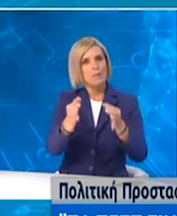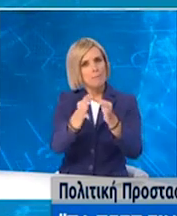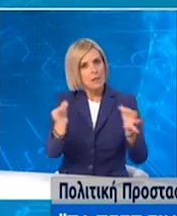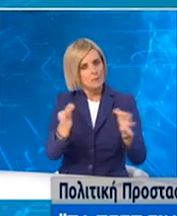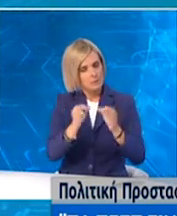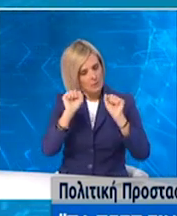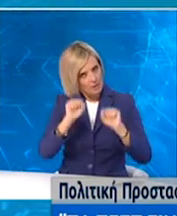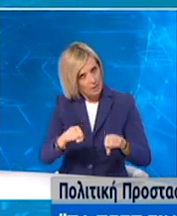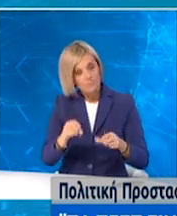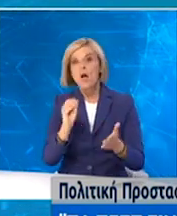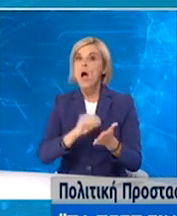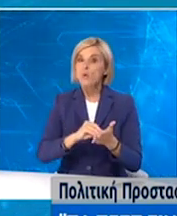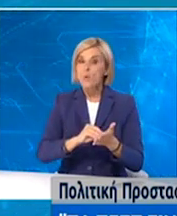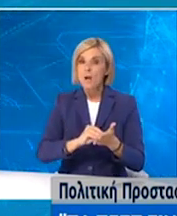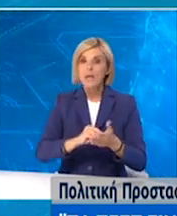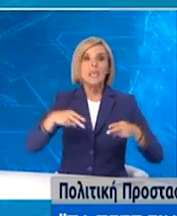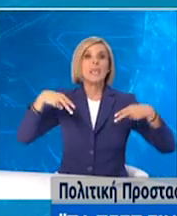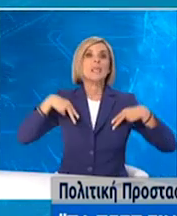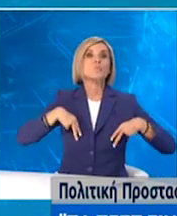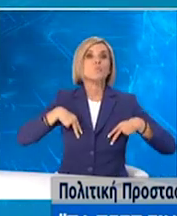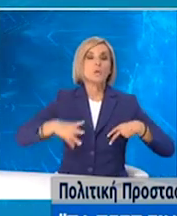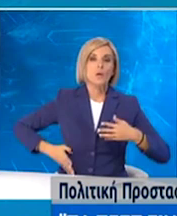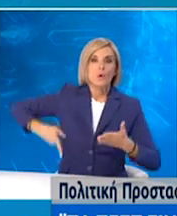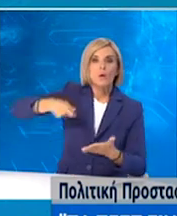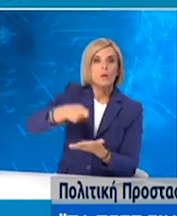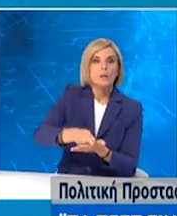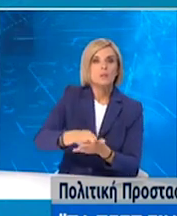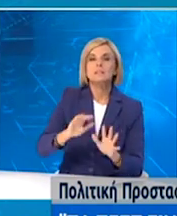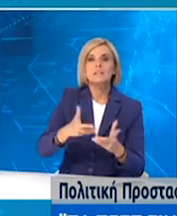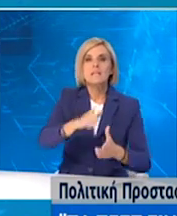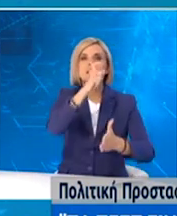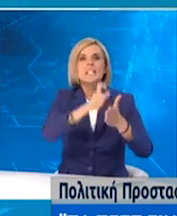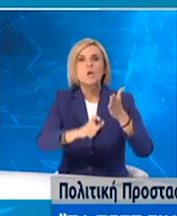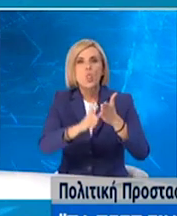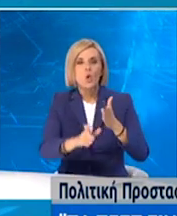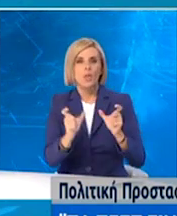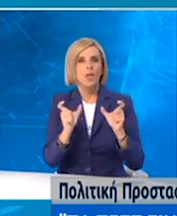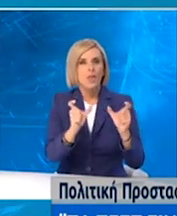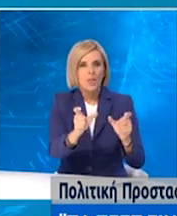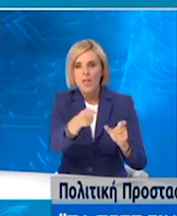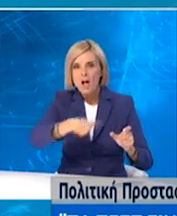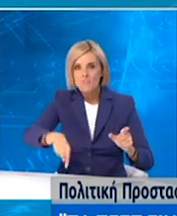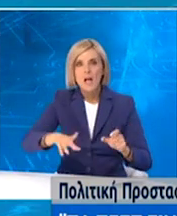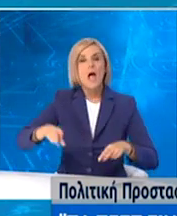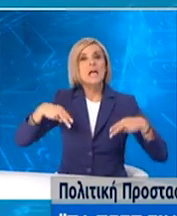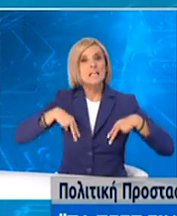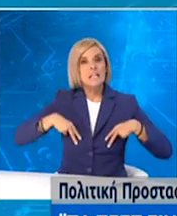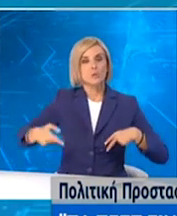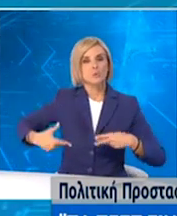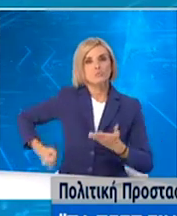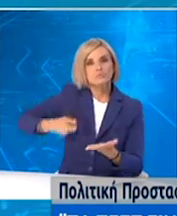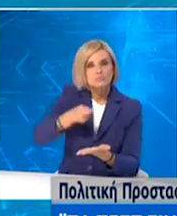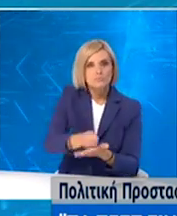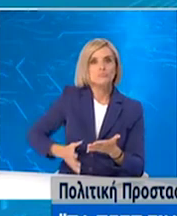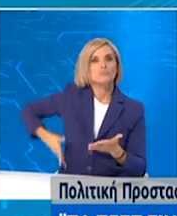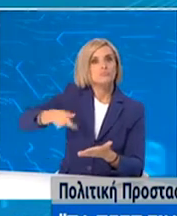τα ξενοδοχεία που έχουμε για να φιλοξενούμε ανθρώπους που είναι θετικοί κλπ. Και συνεχίζουμε να το κάνουμε αυτό σε σχέση με τις